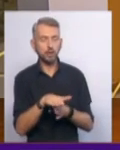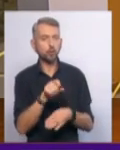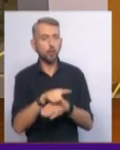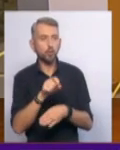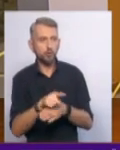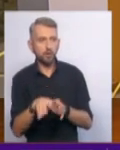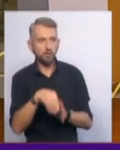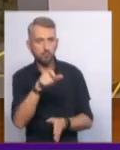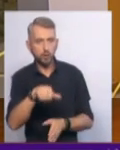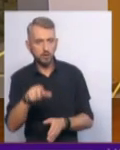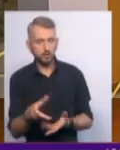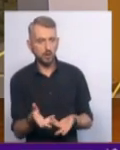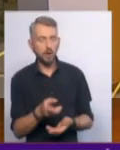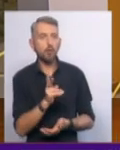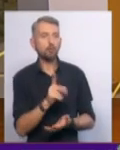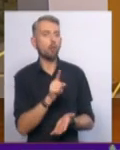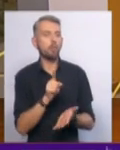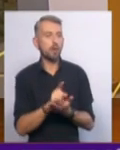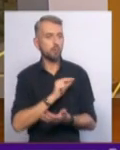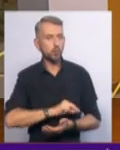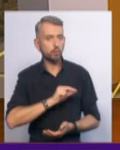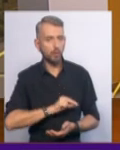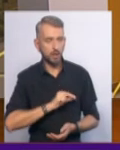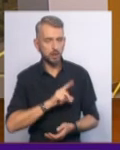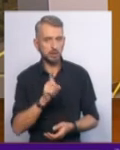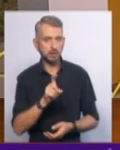доручення виборців? Mm-hmm. Хто має працювати